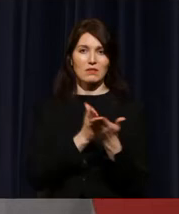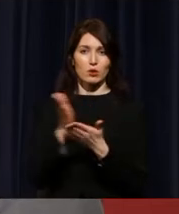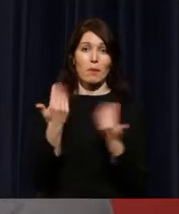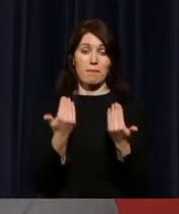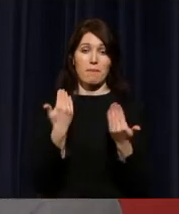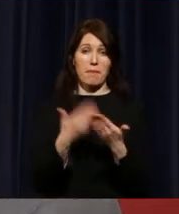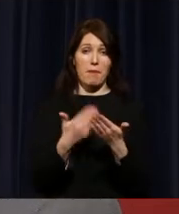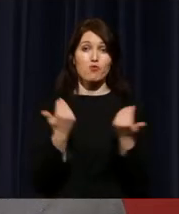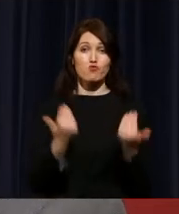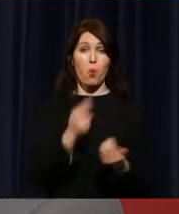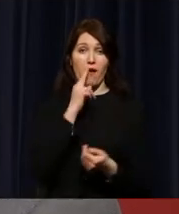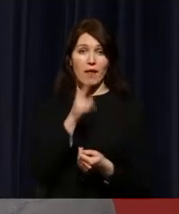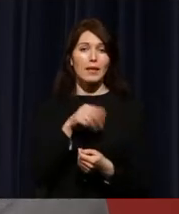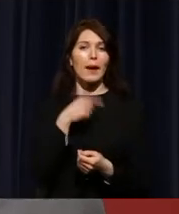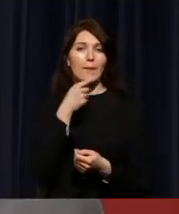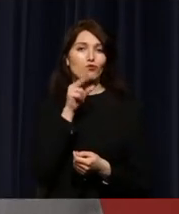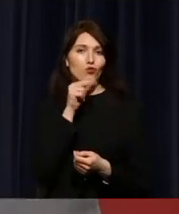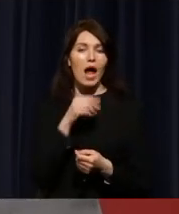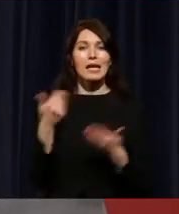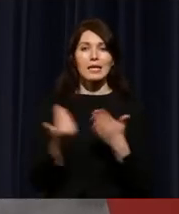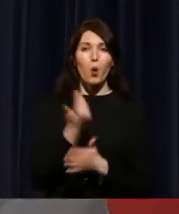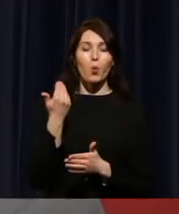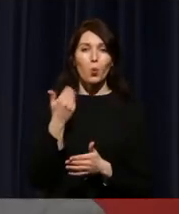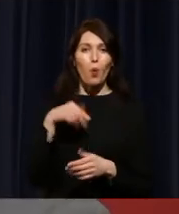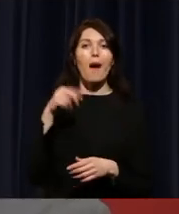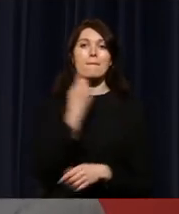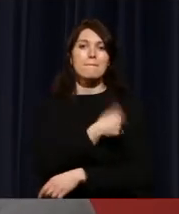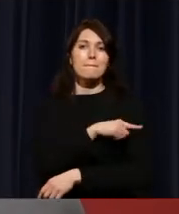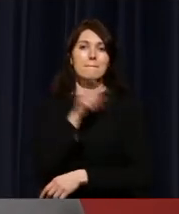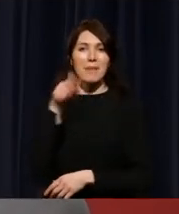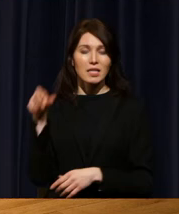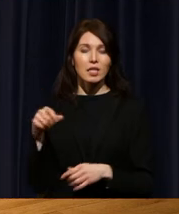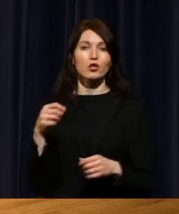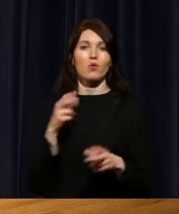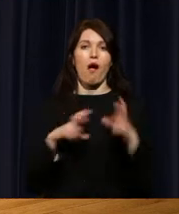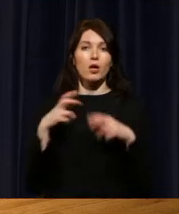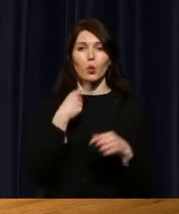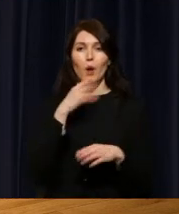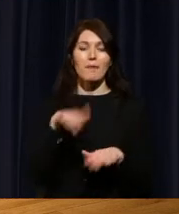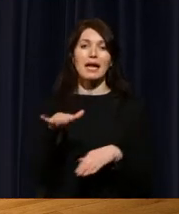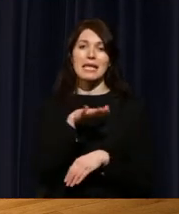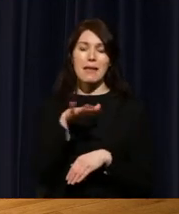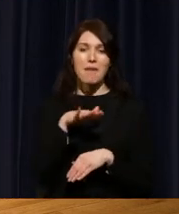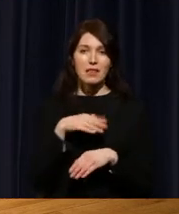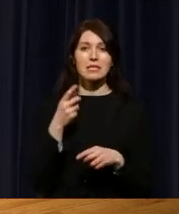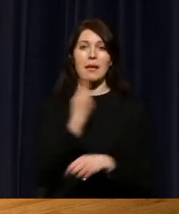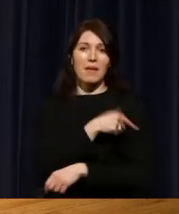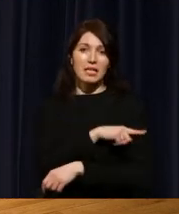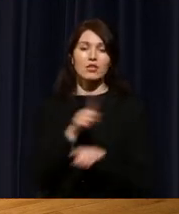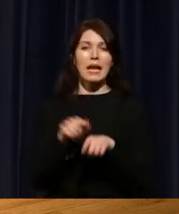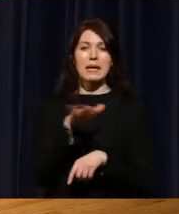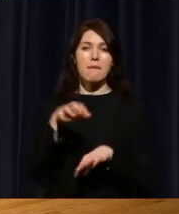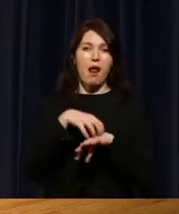šonedēļ pačukstējuši Jauno mediķu akadēmijā, piemēram, mēs runājam par ģimenes medicīnu un ģimenes ārstu.